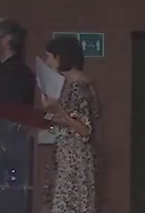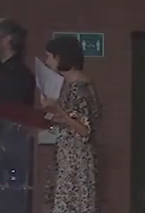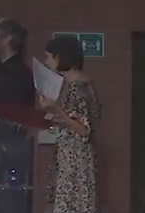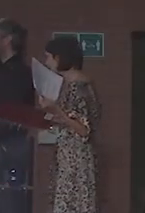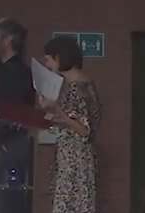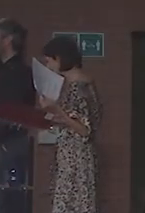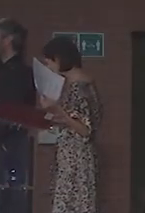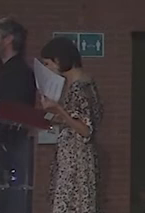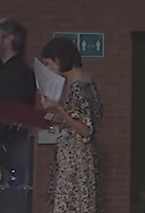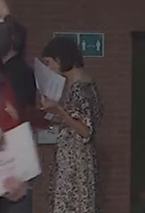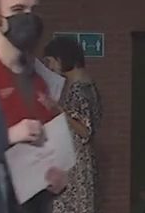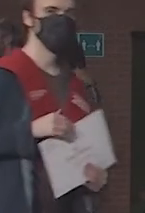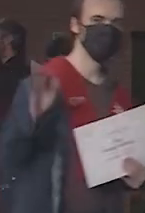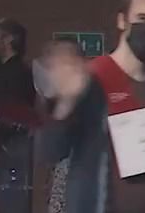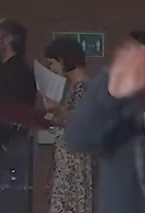Roc Humet Vidal.